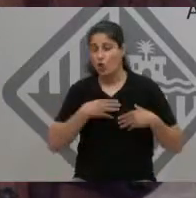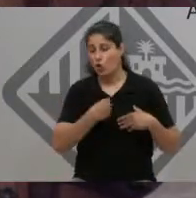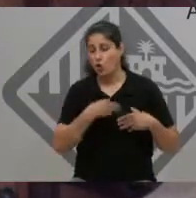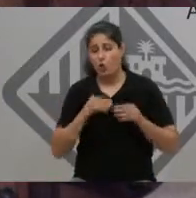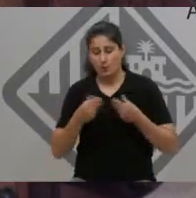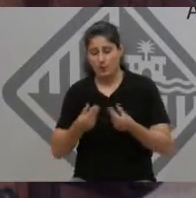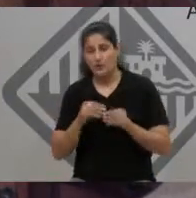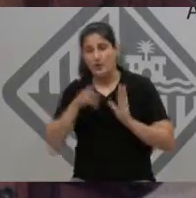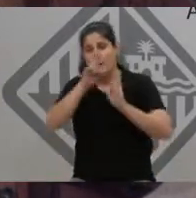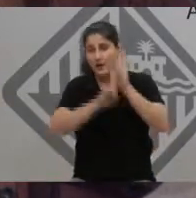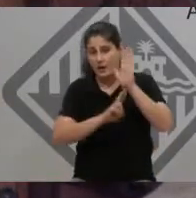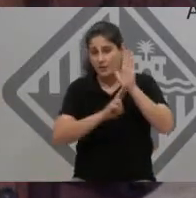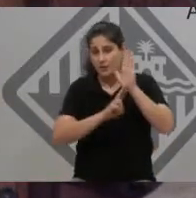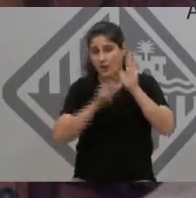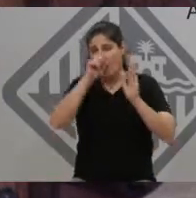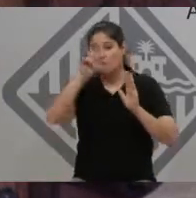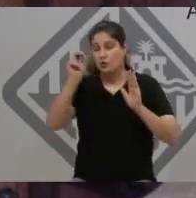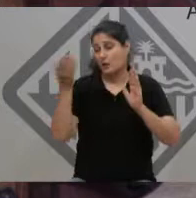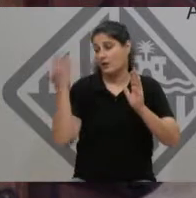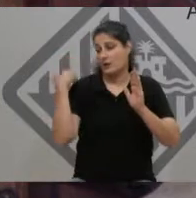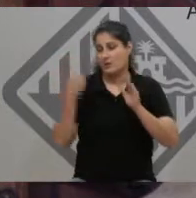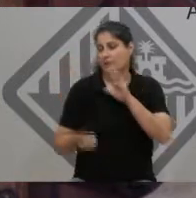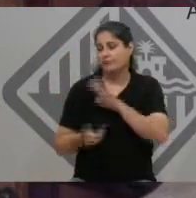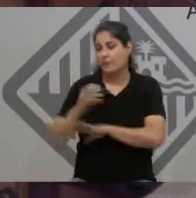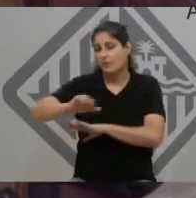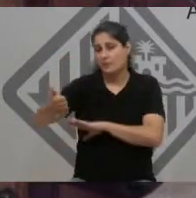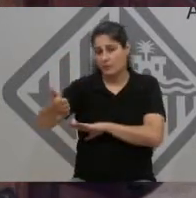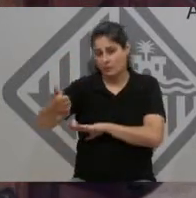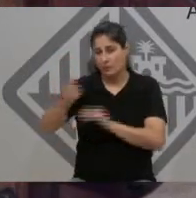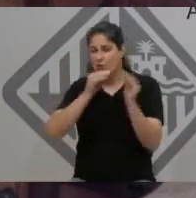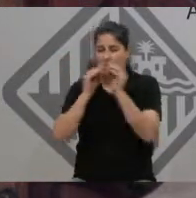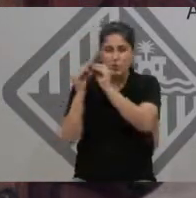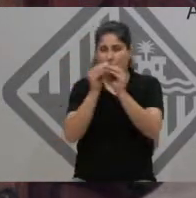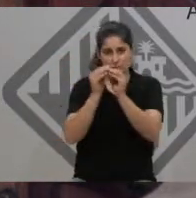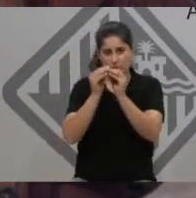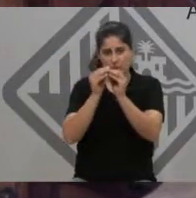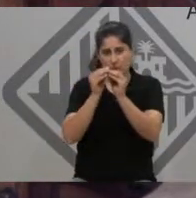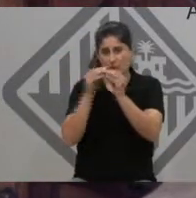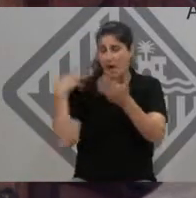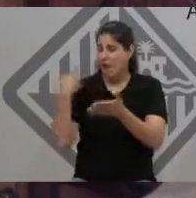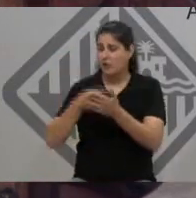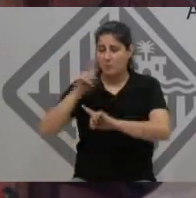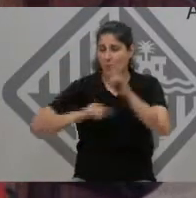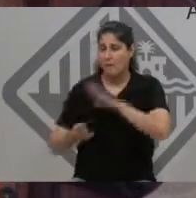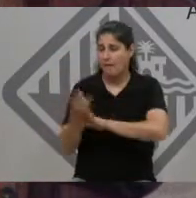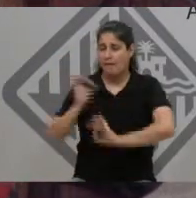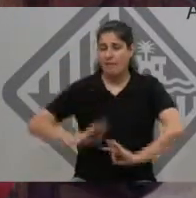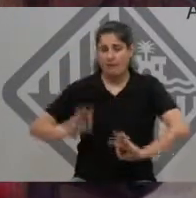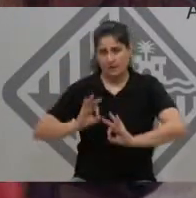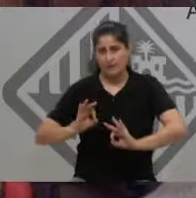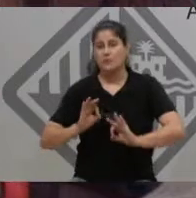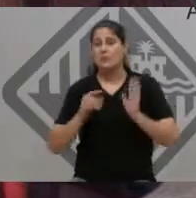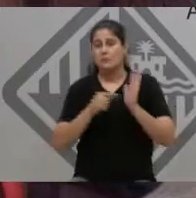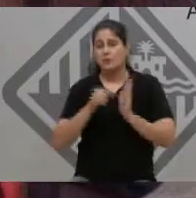reglament que es va aprovar fa més de 30 anys, que es va aprovar en consens de tots i que no ha generat cap problema fins al dia d'avui. A